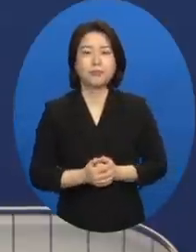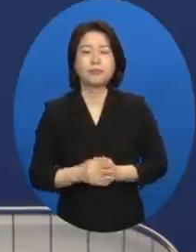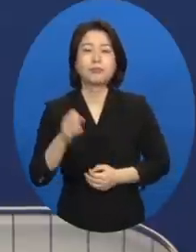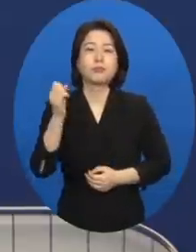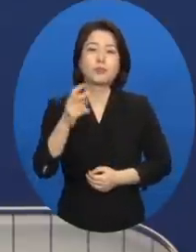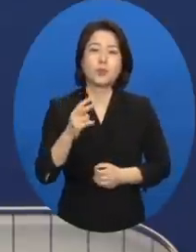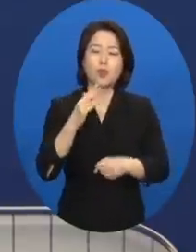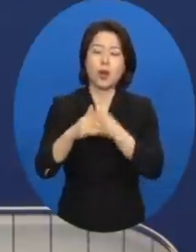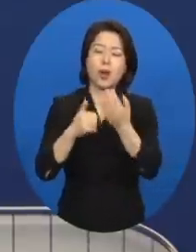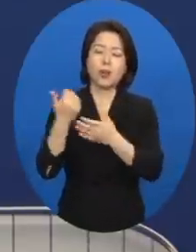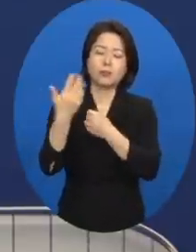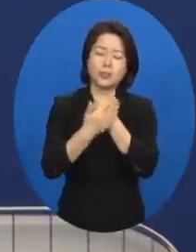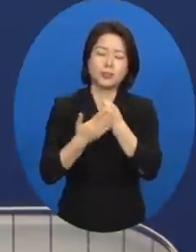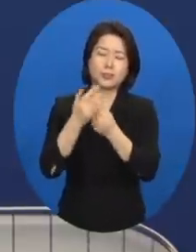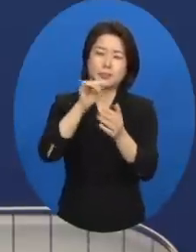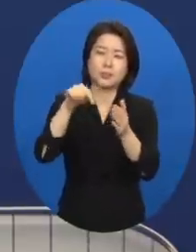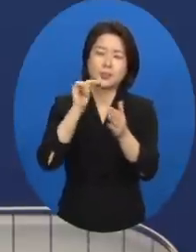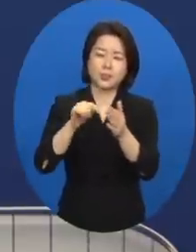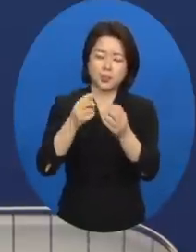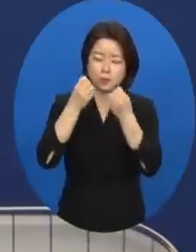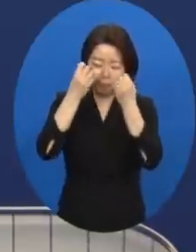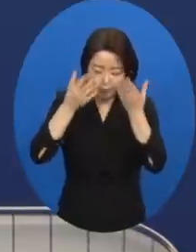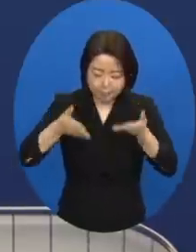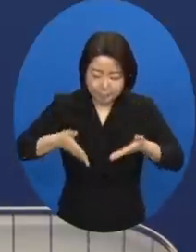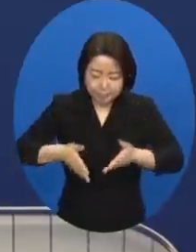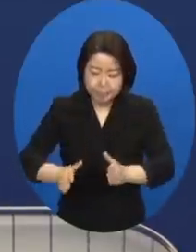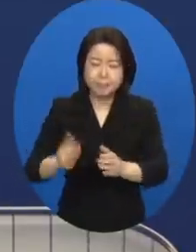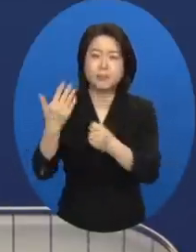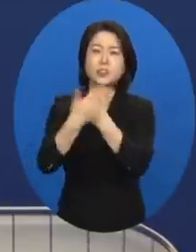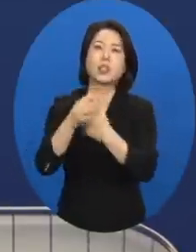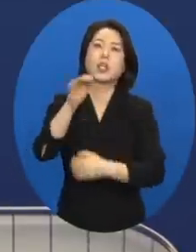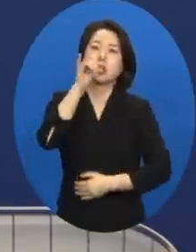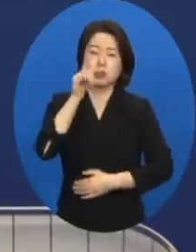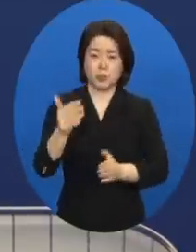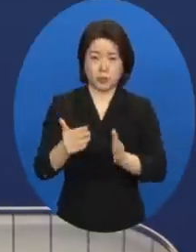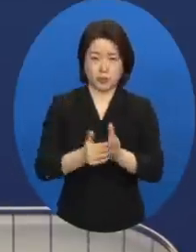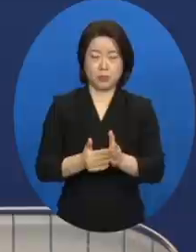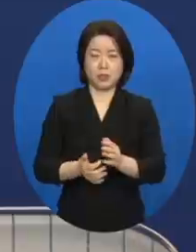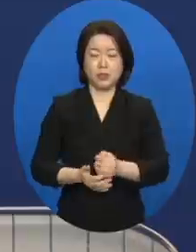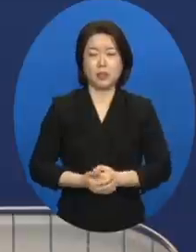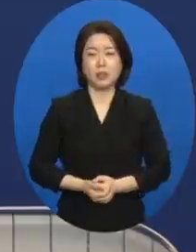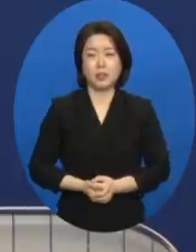하나님의 은혜 가운데 거듭나는 은혜가 있었어요.